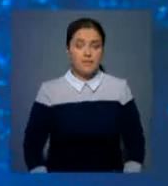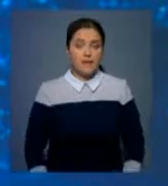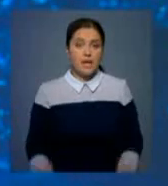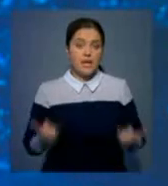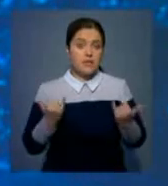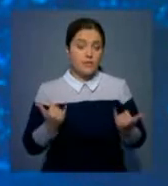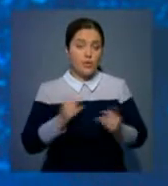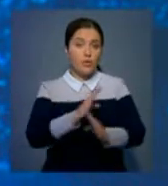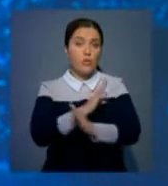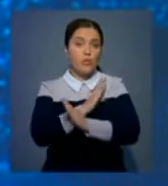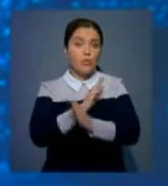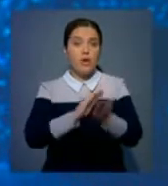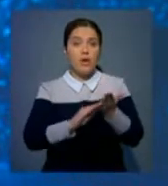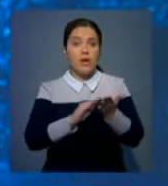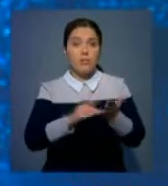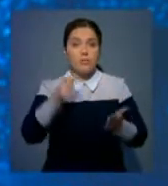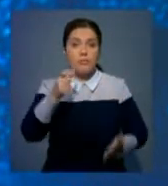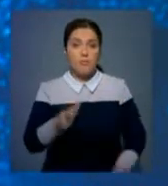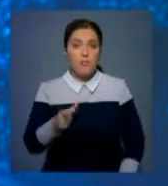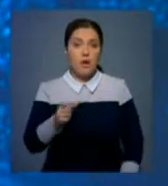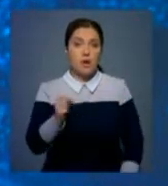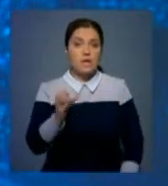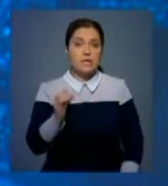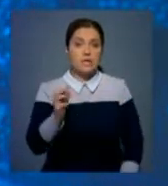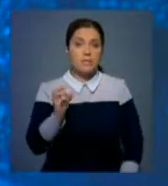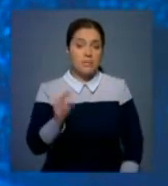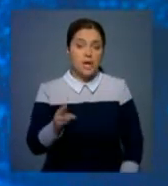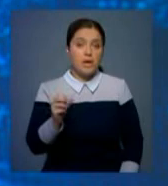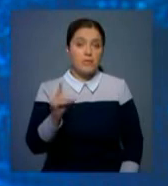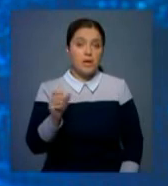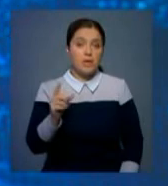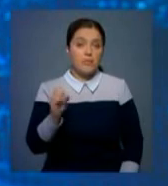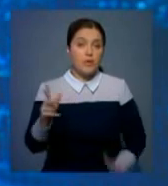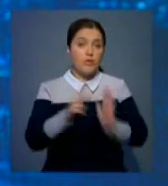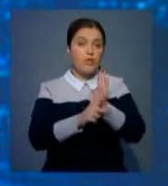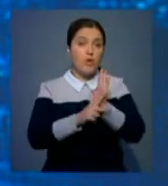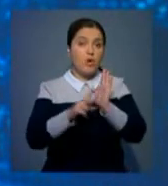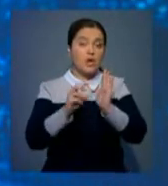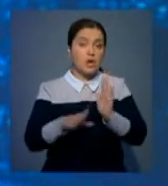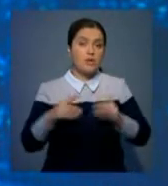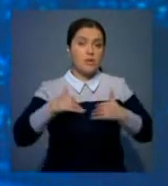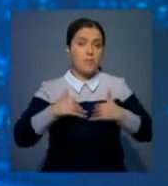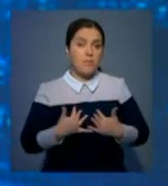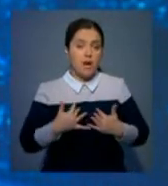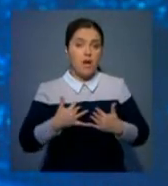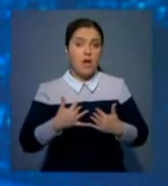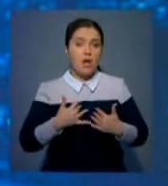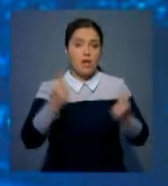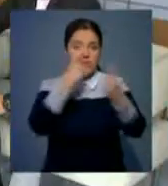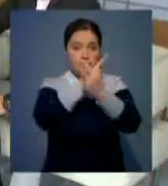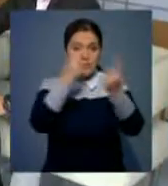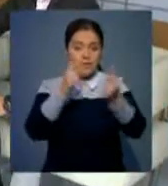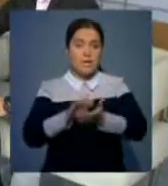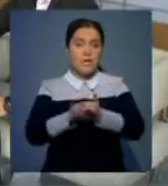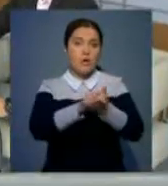Сегодня ушел из жизни поэт Абдурахман Асылбек. Ему было 80 лет. Печальную новость сообщили в Союзе писателей Казахстана.